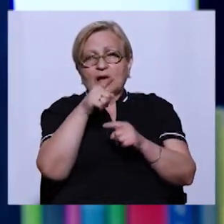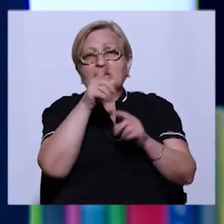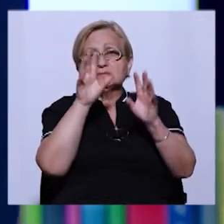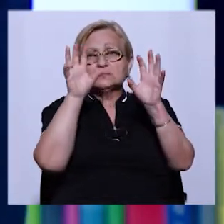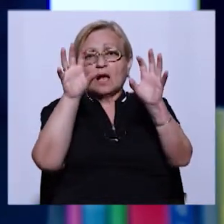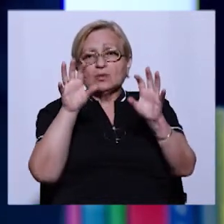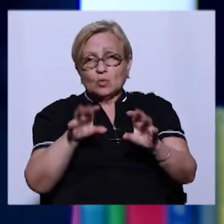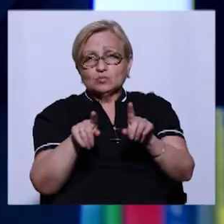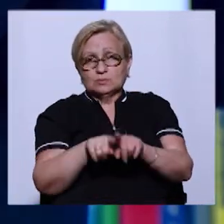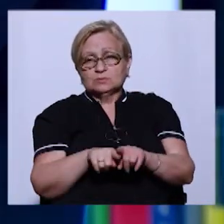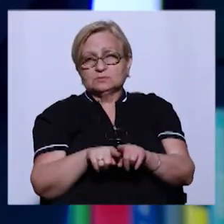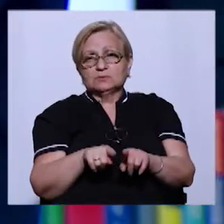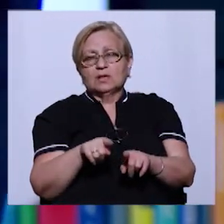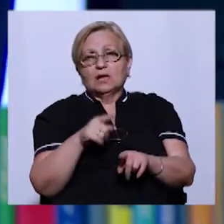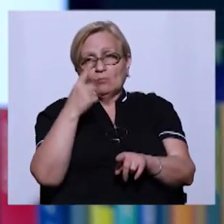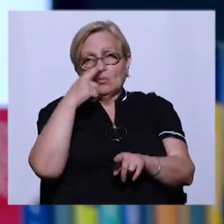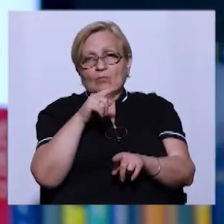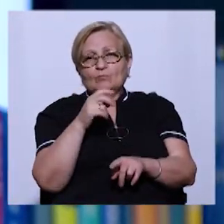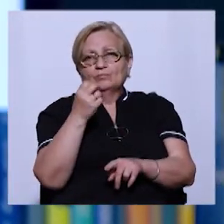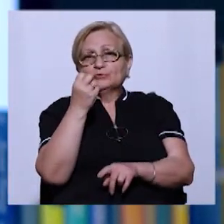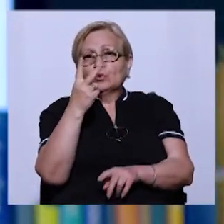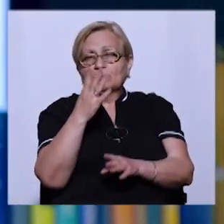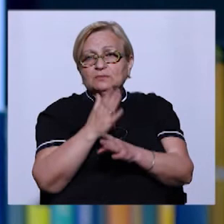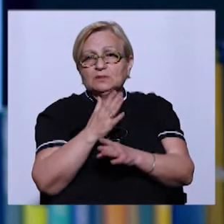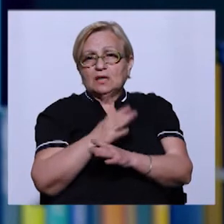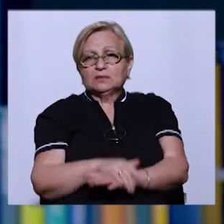კანონი. 12 ხუთჯერ. 12 ხომ